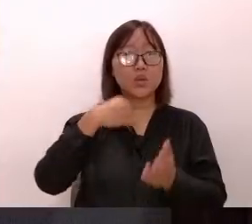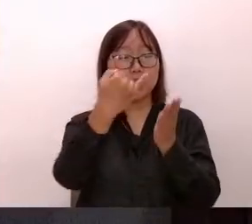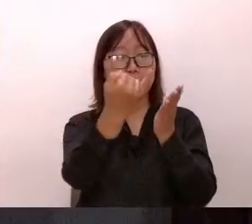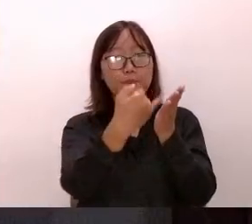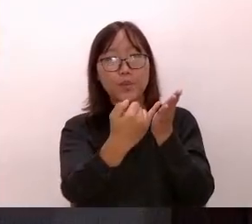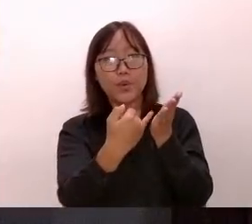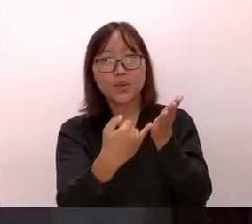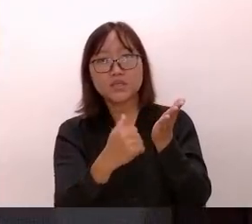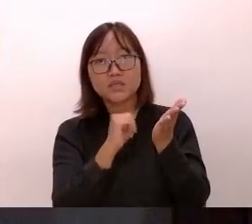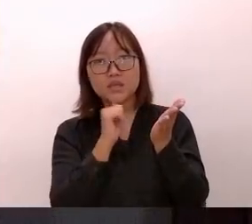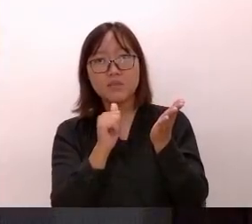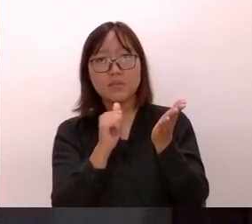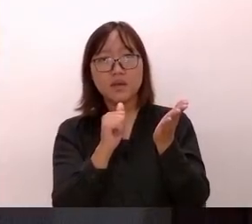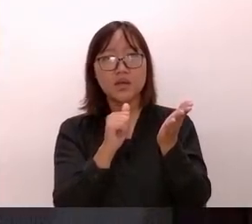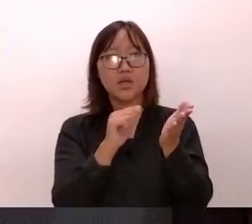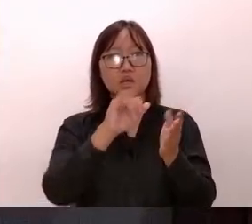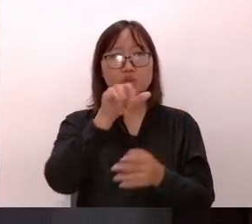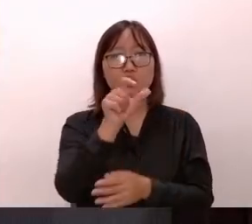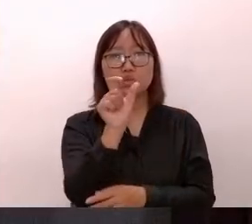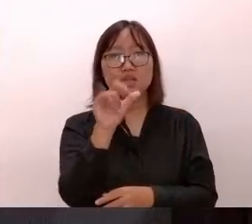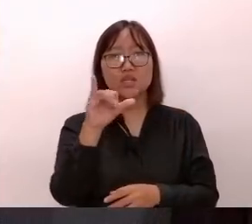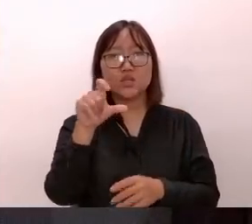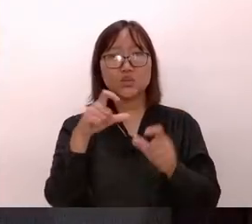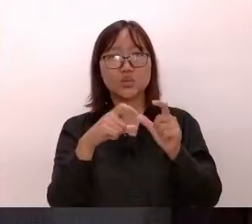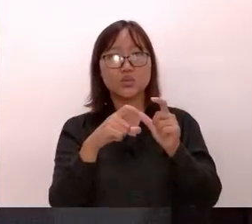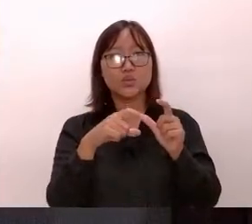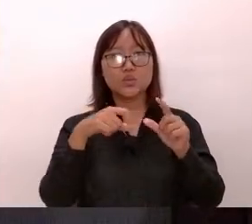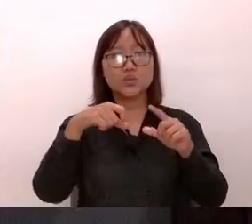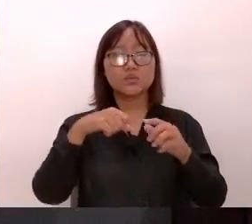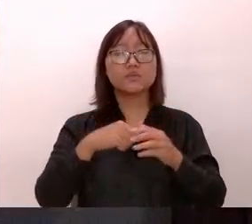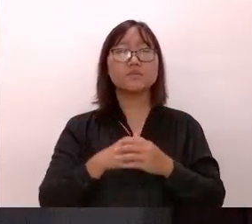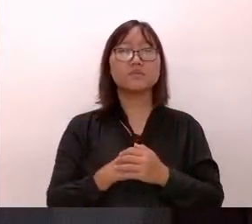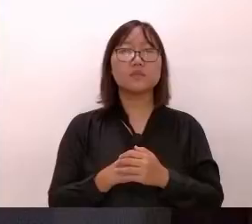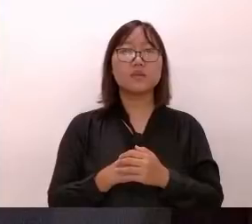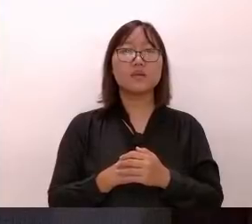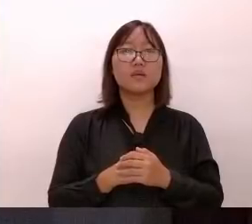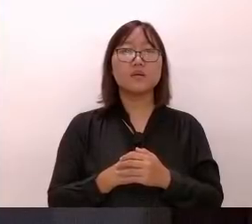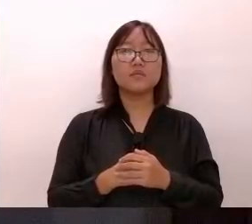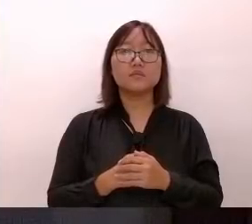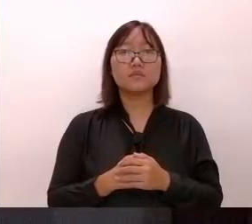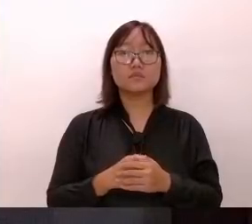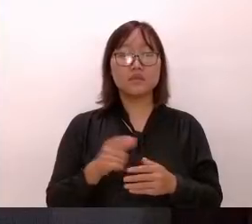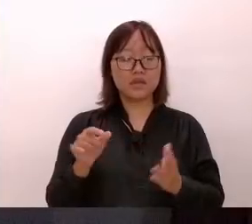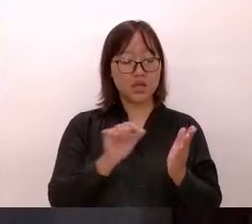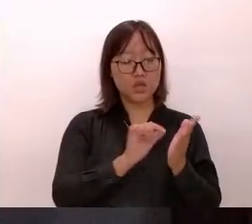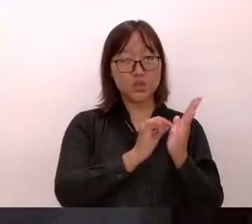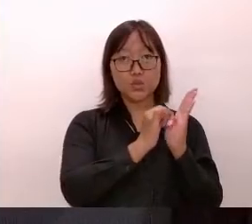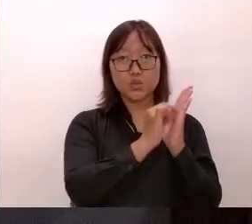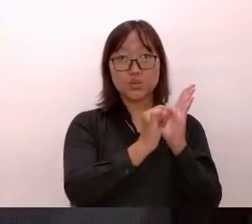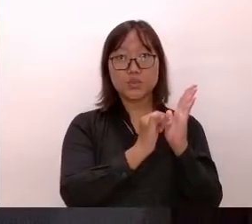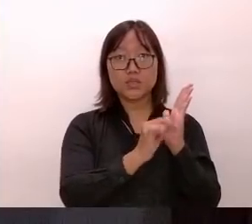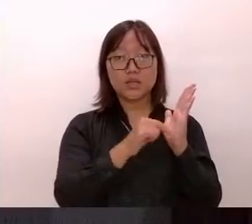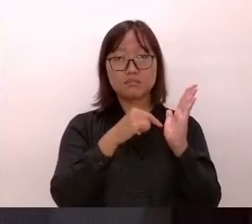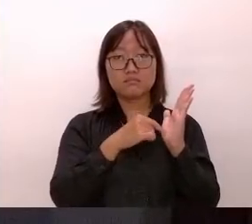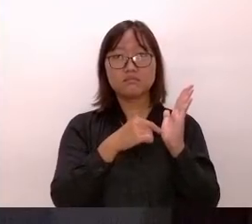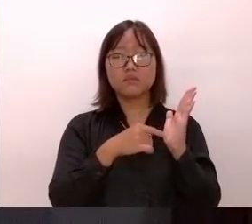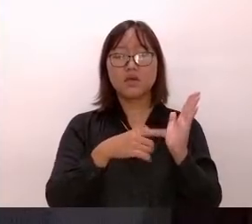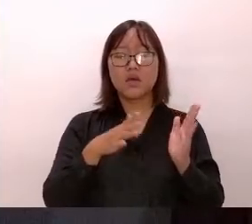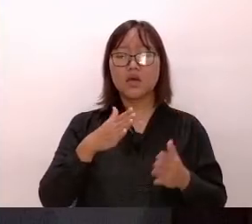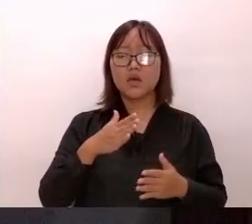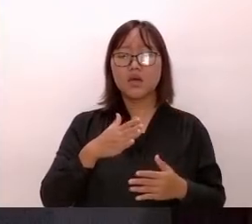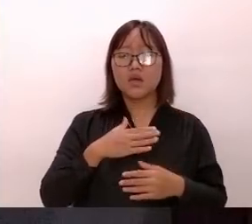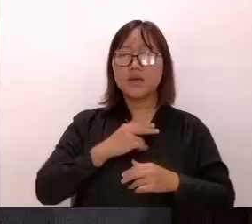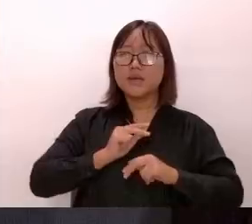dengan tulisan dibawahnya Yesus aku berharap padamu atau Yesus andalanku